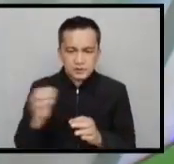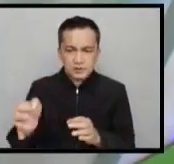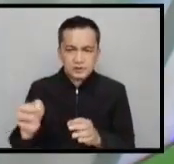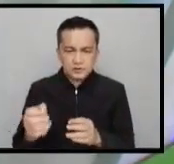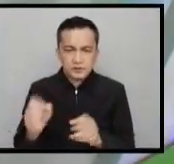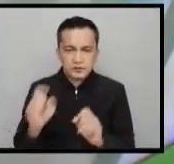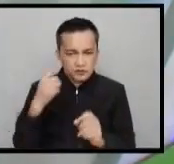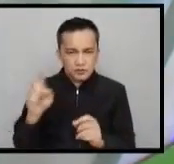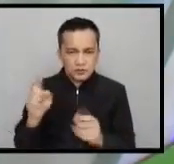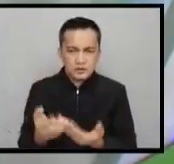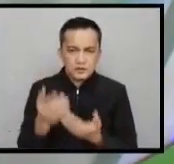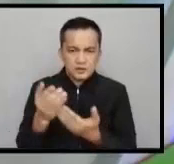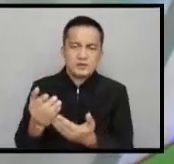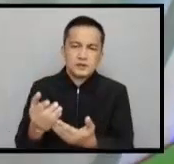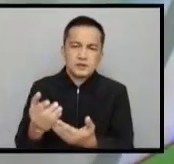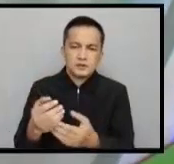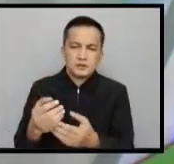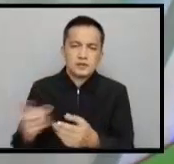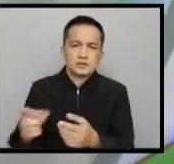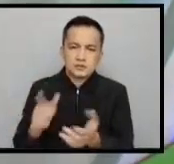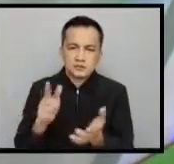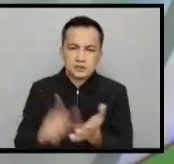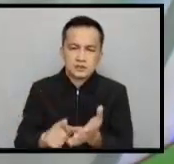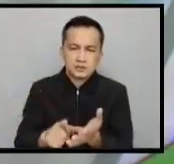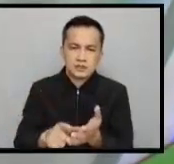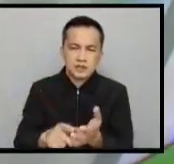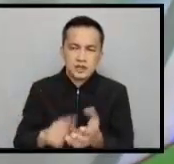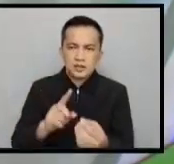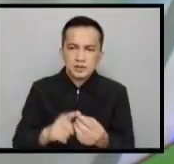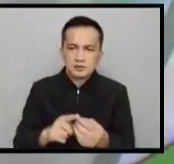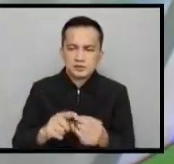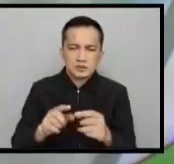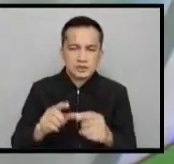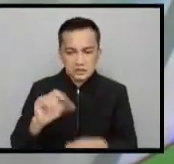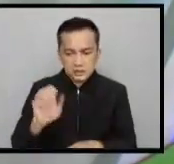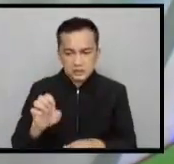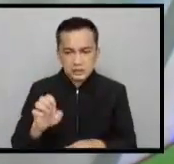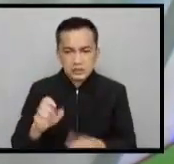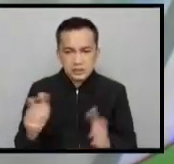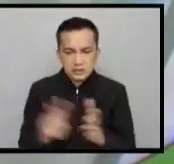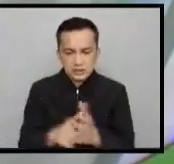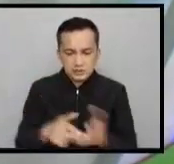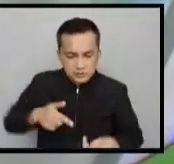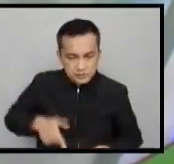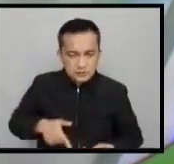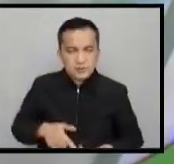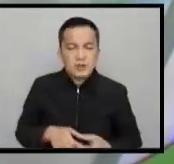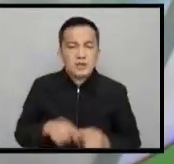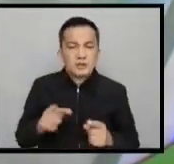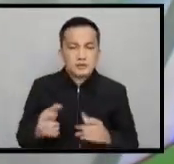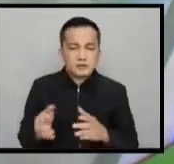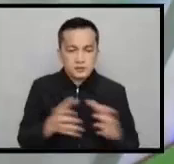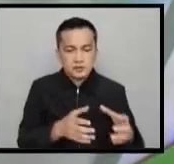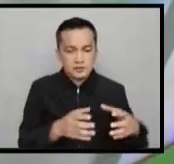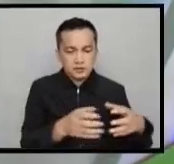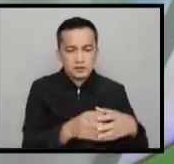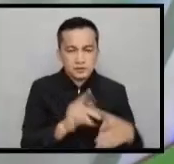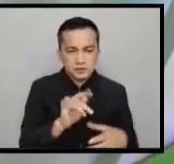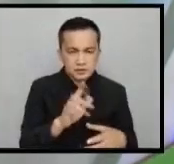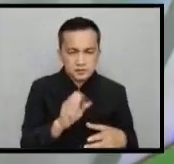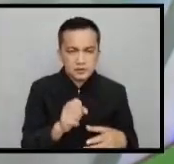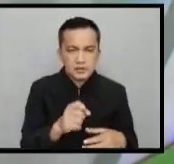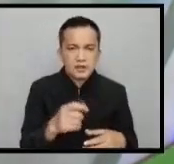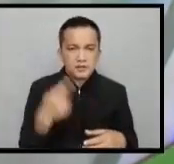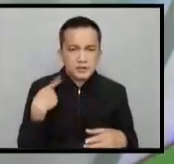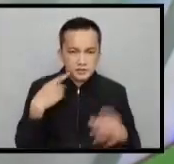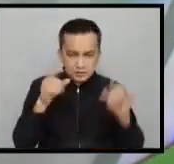ng counter-affidavit kaugnay sa kasong illegal possession of firearms. Samantala, nanindigan naman po ang kampo ni Teves na may banta sa